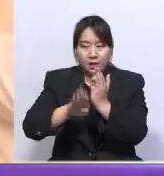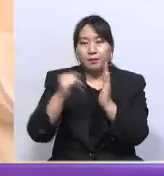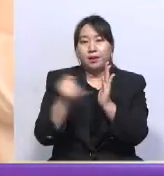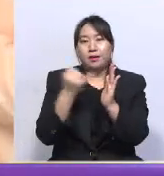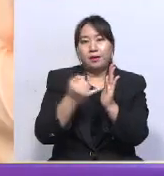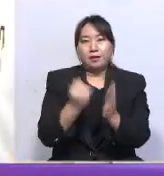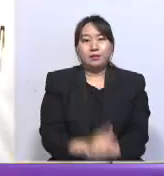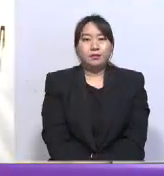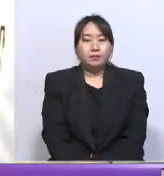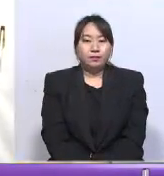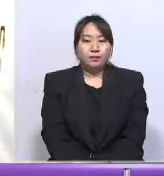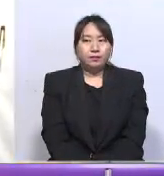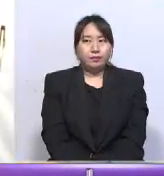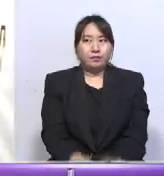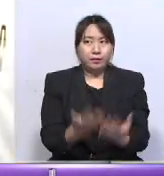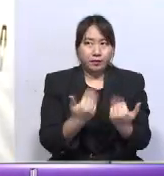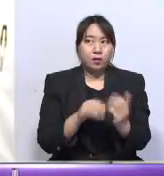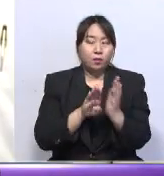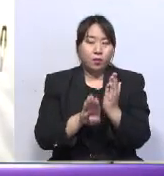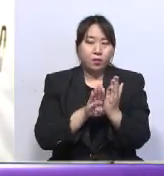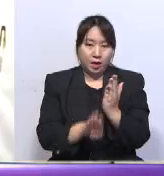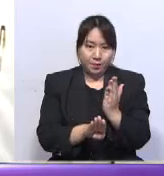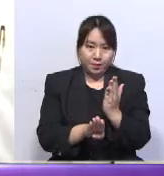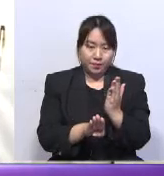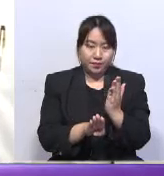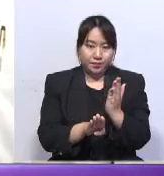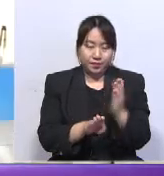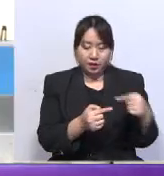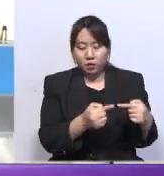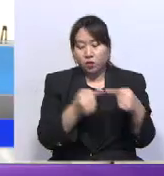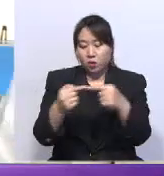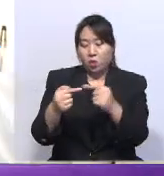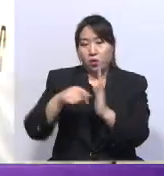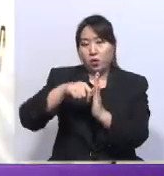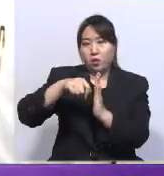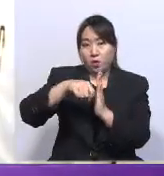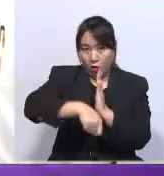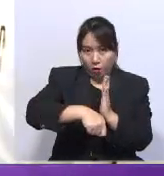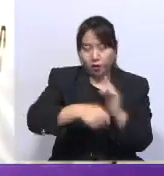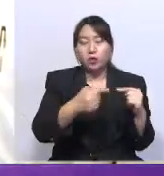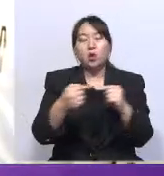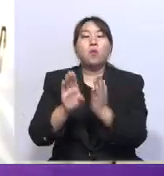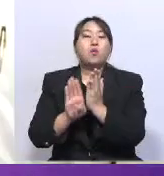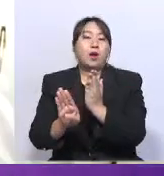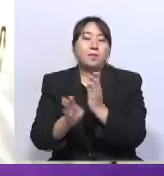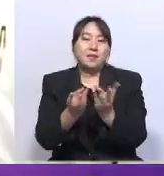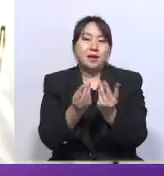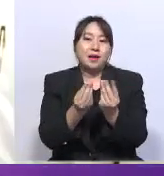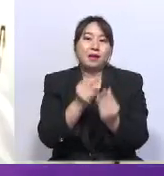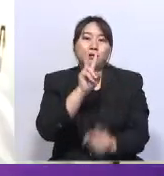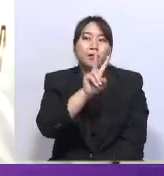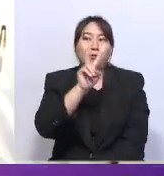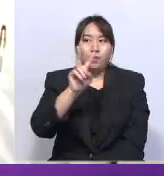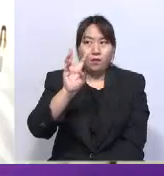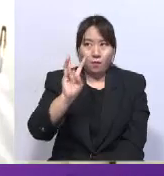ากยิ่งขึ้นด้วยค่ะ ส่วนในเรื่องของบุรีรัมย์นั้นเชื่อมกับนครราชสีมาเชื่อมกับบุรีรัมย์หมายเลข226นั้นเราก็จ